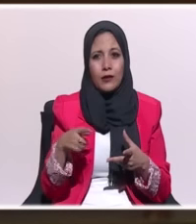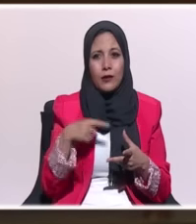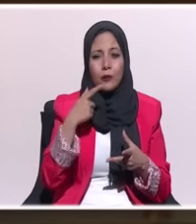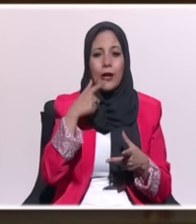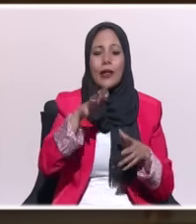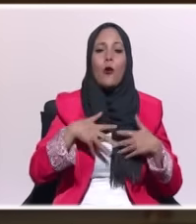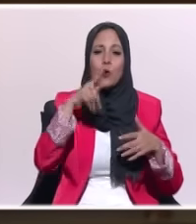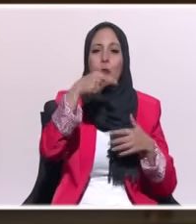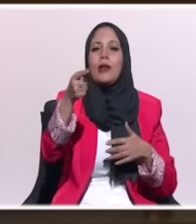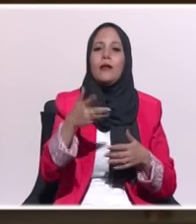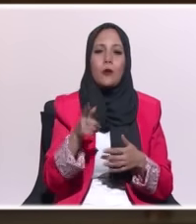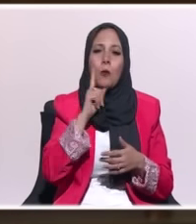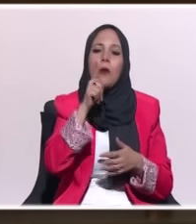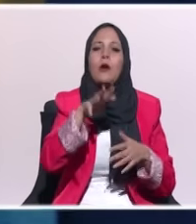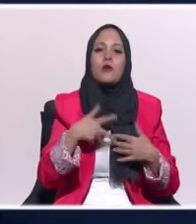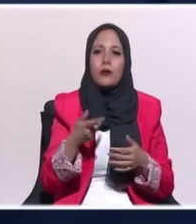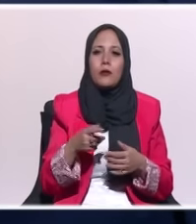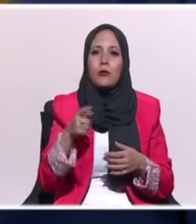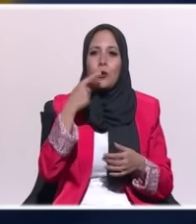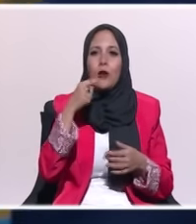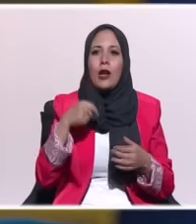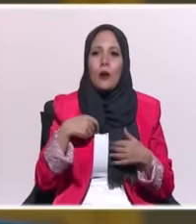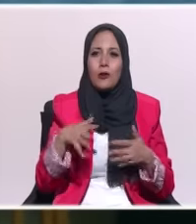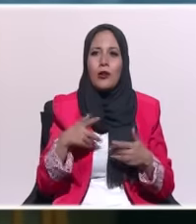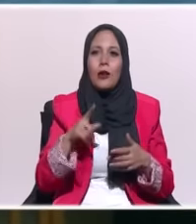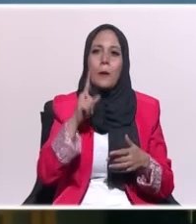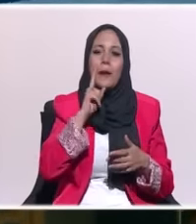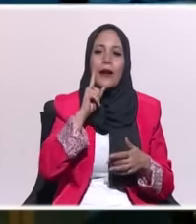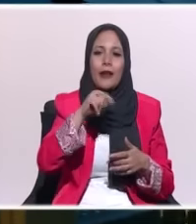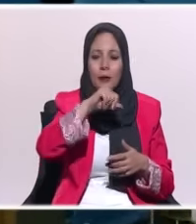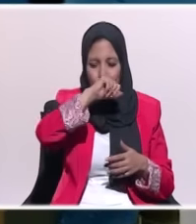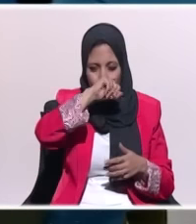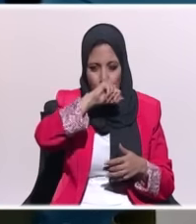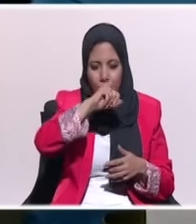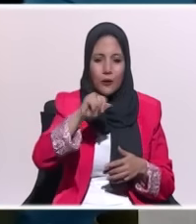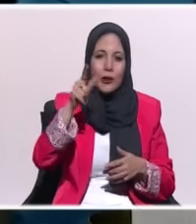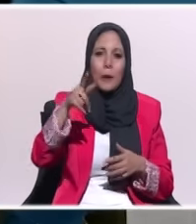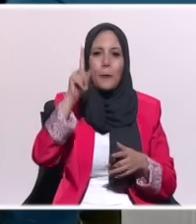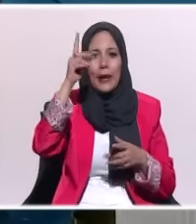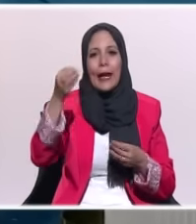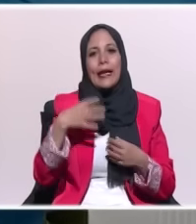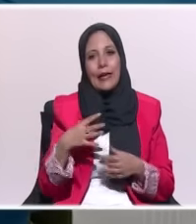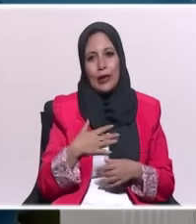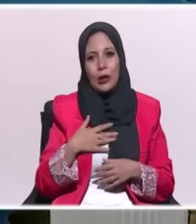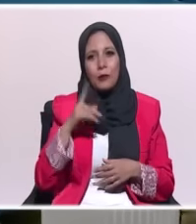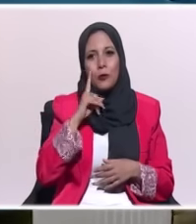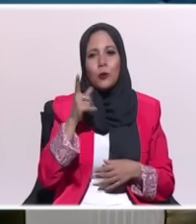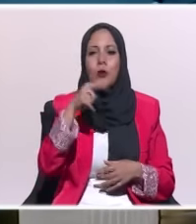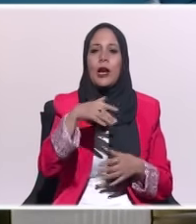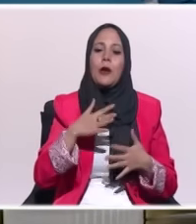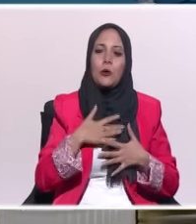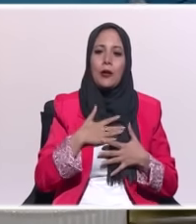عايز تقولي لها ايه؟ عايز اقول لها ربنا يخليك لي ربك ولا حبيبتي. يخليك يا بنتي